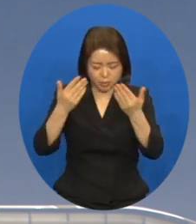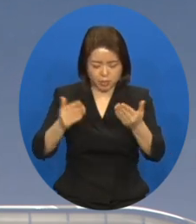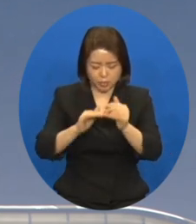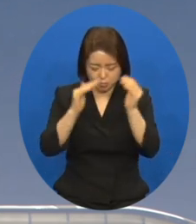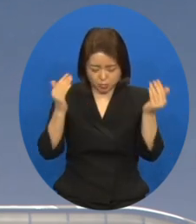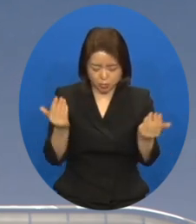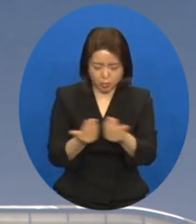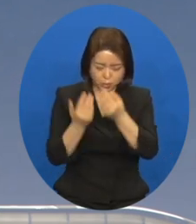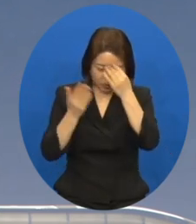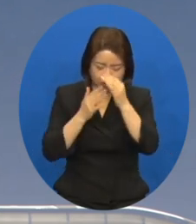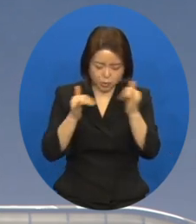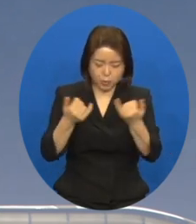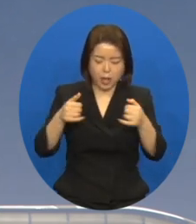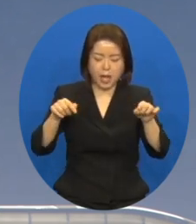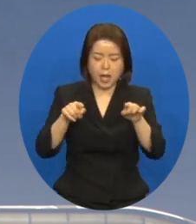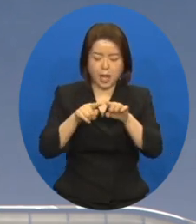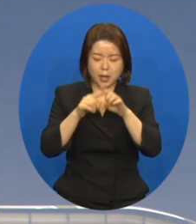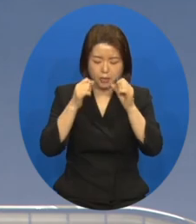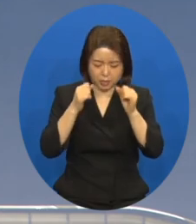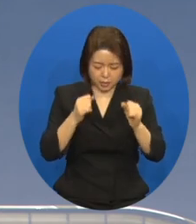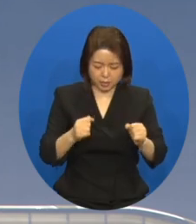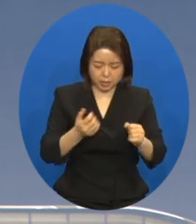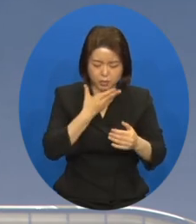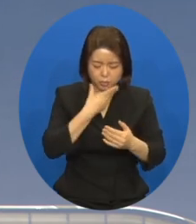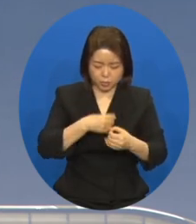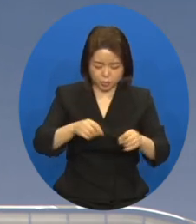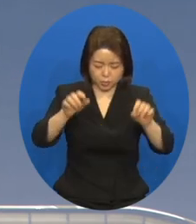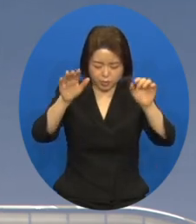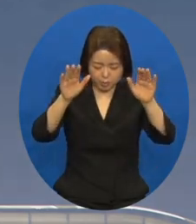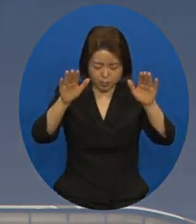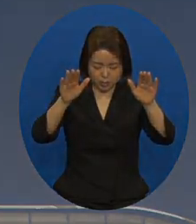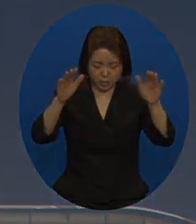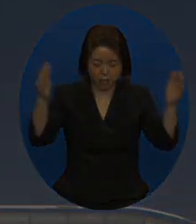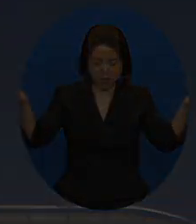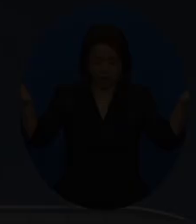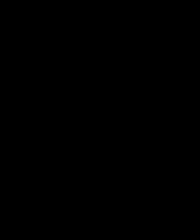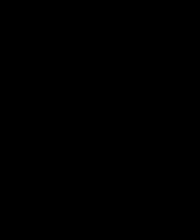모든 성도들과 함께 하시기를 축원하옵나이다. 아멘.